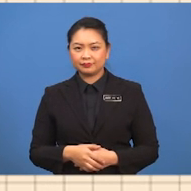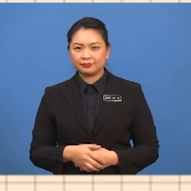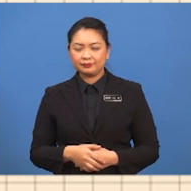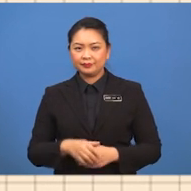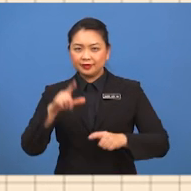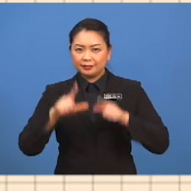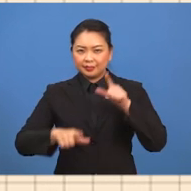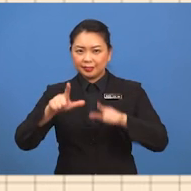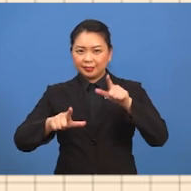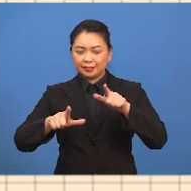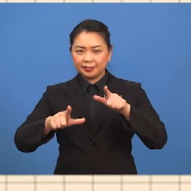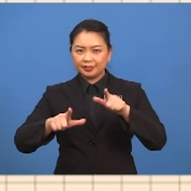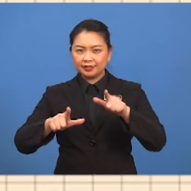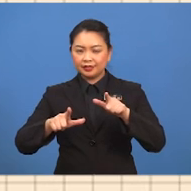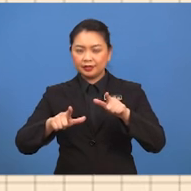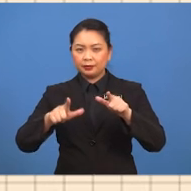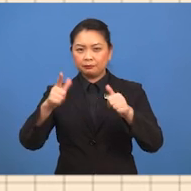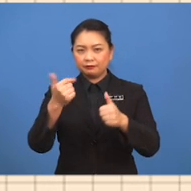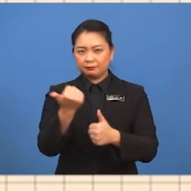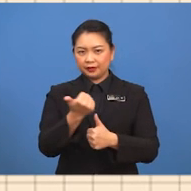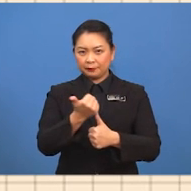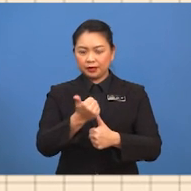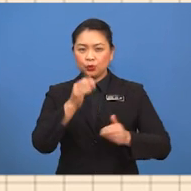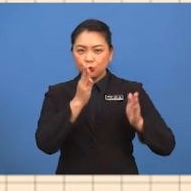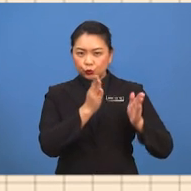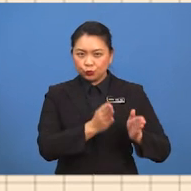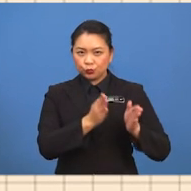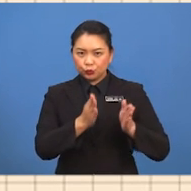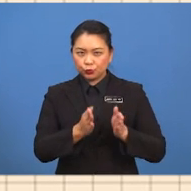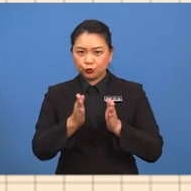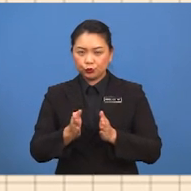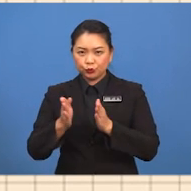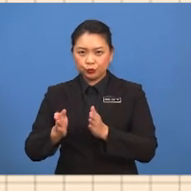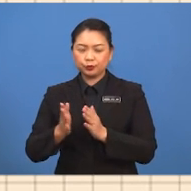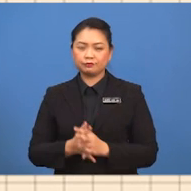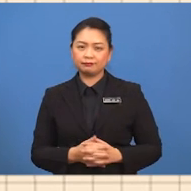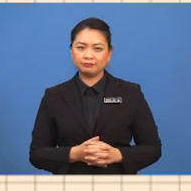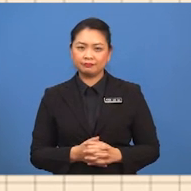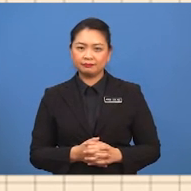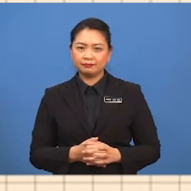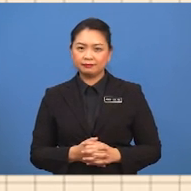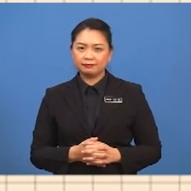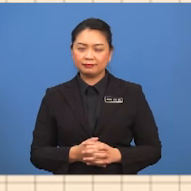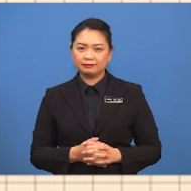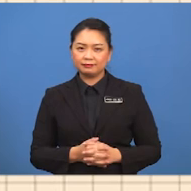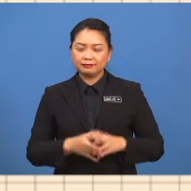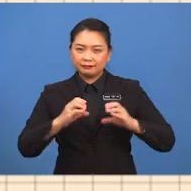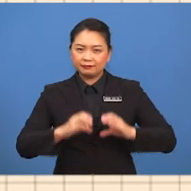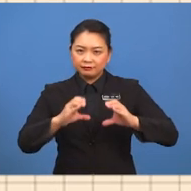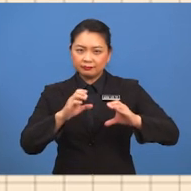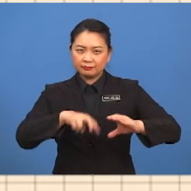Langkah pertama, susun kekerapan markah kuis secara tertib